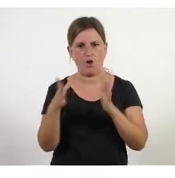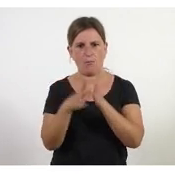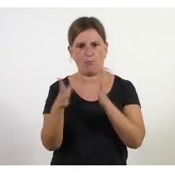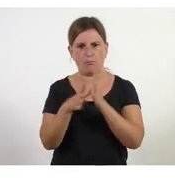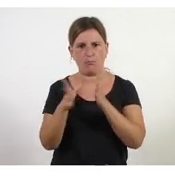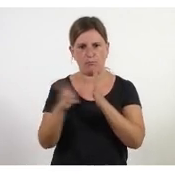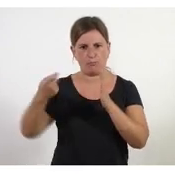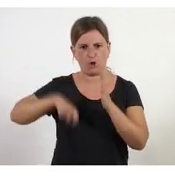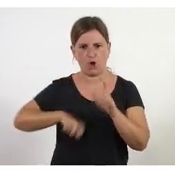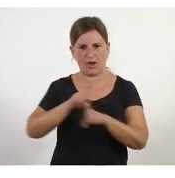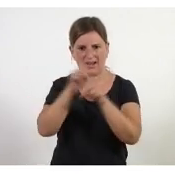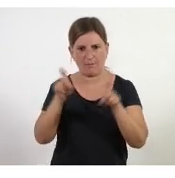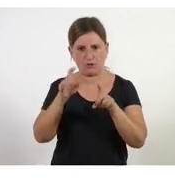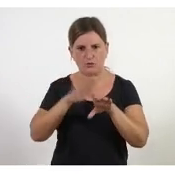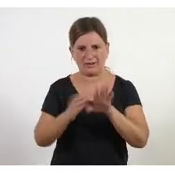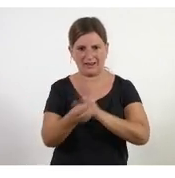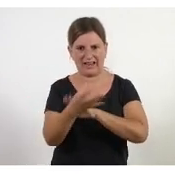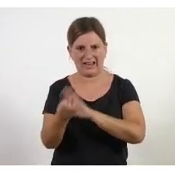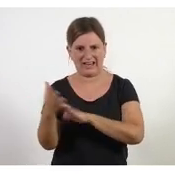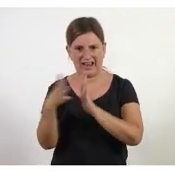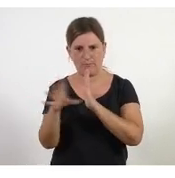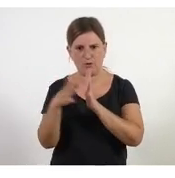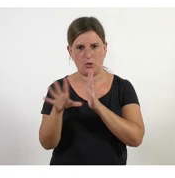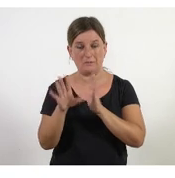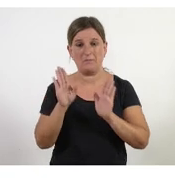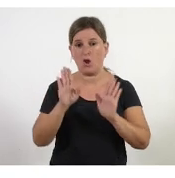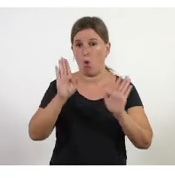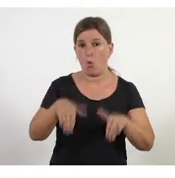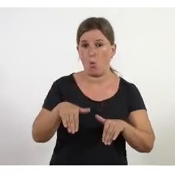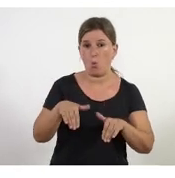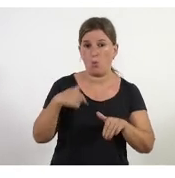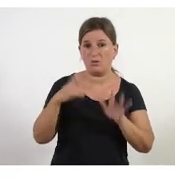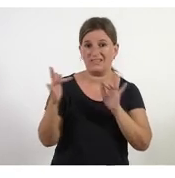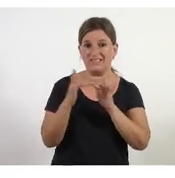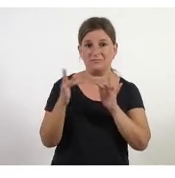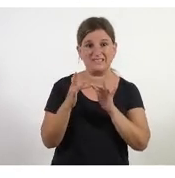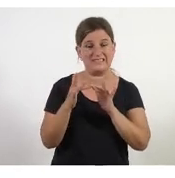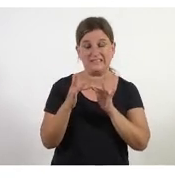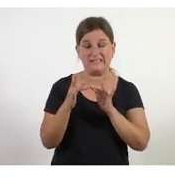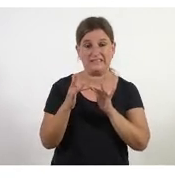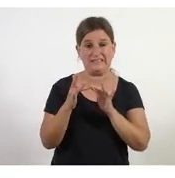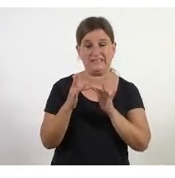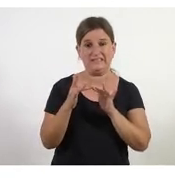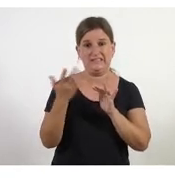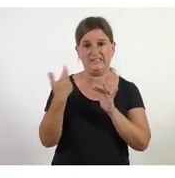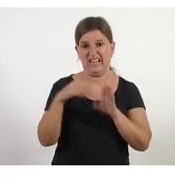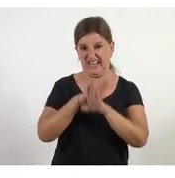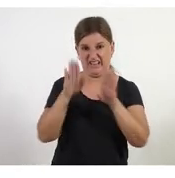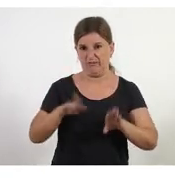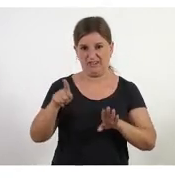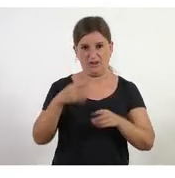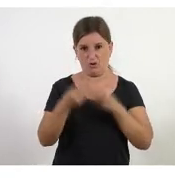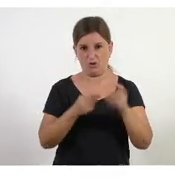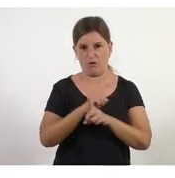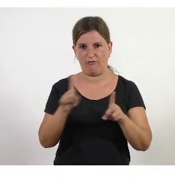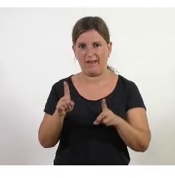programadors, desenvolupadors de software, però l'última vegada que la vaig veure estava desactivada. Ara mateix